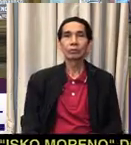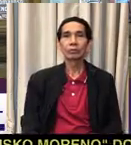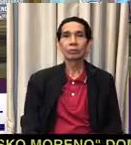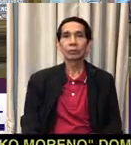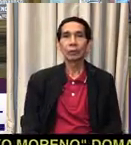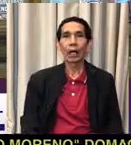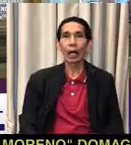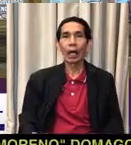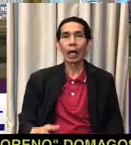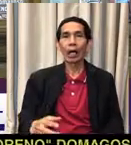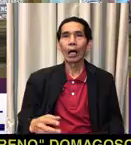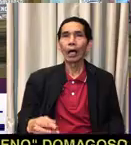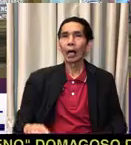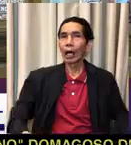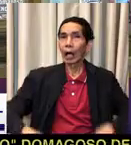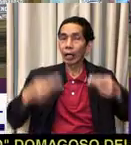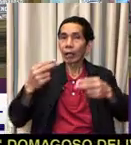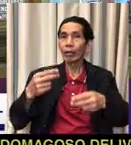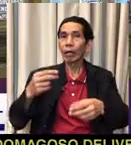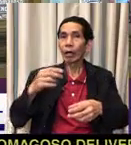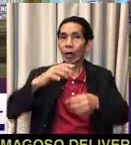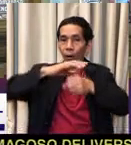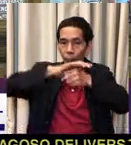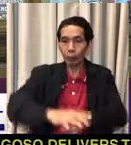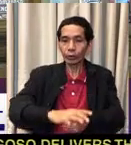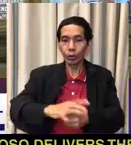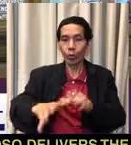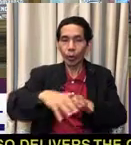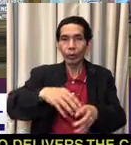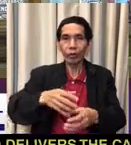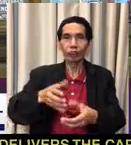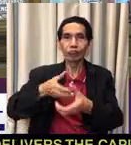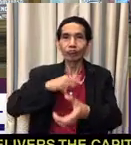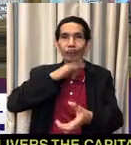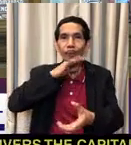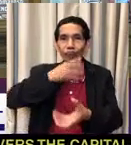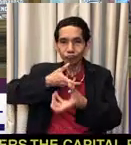Yung high pressure water. Para matanggal ang mga banil.